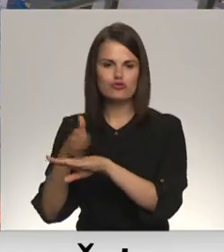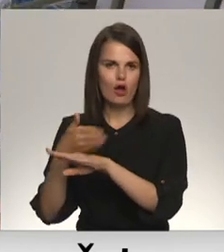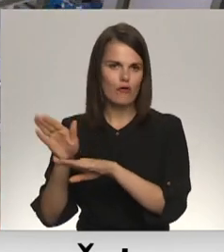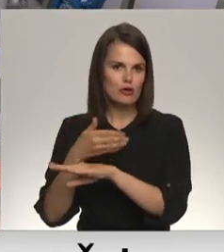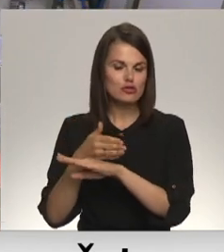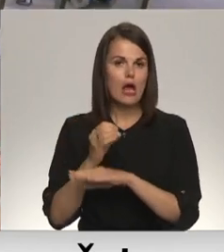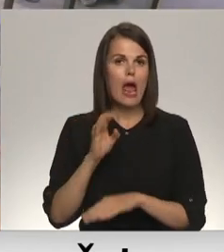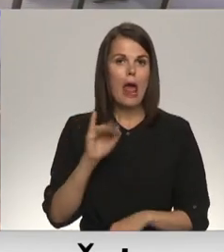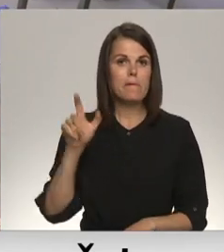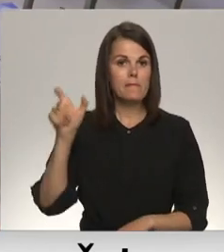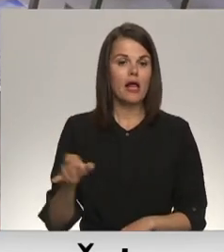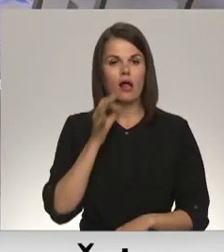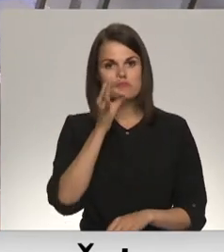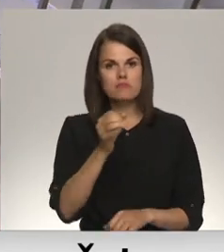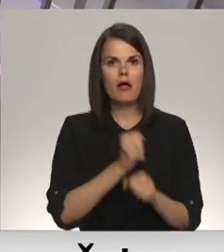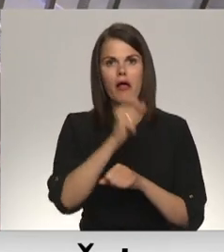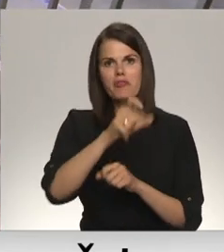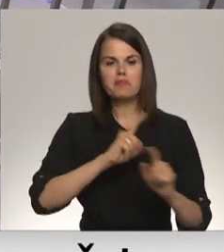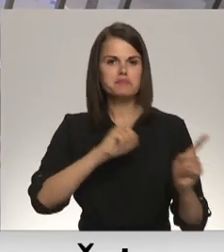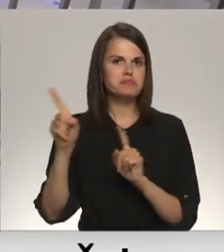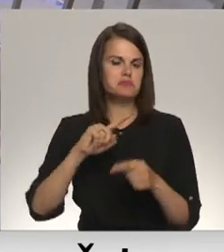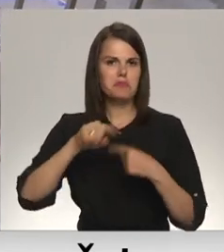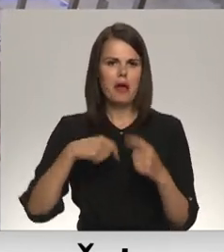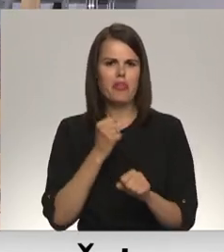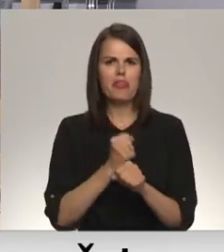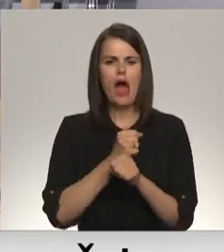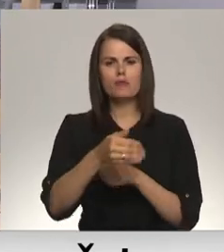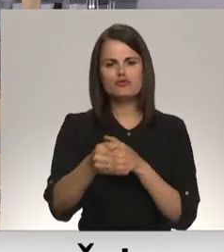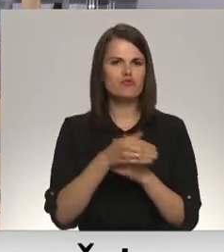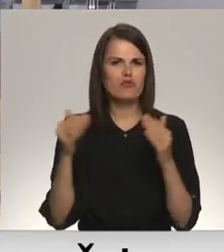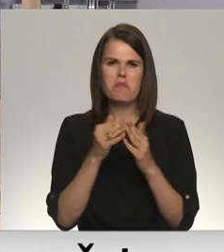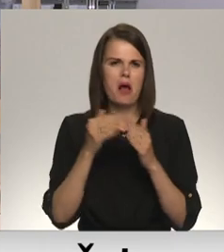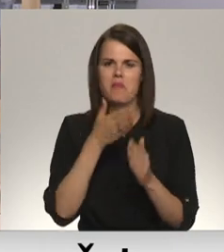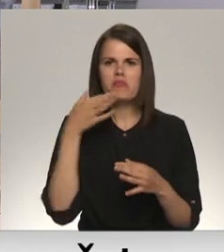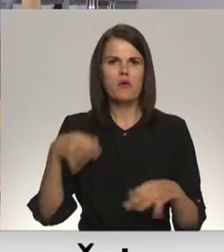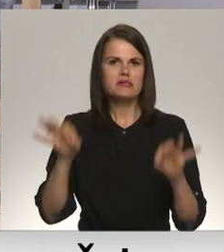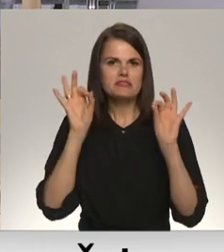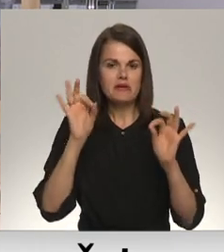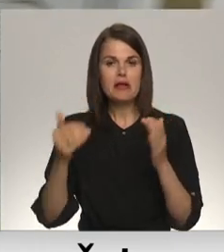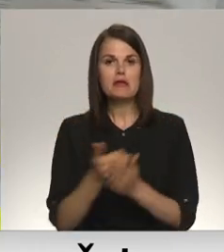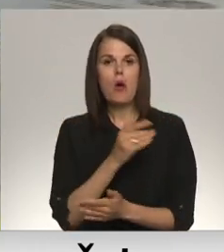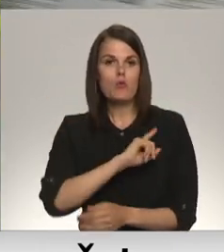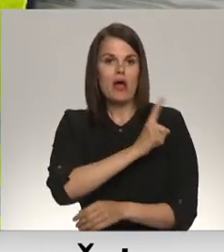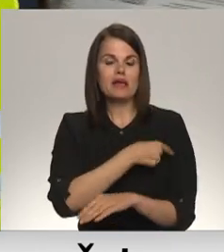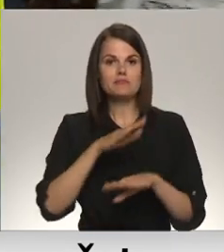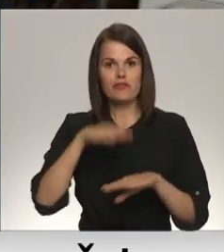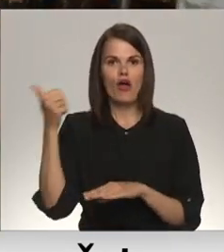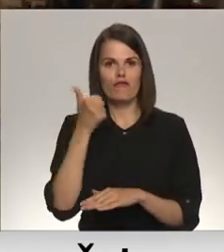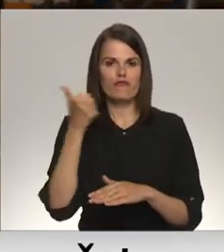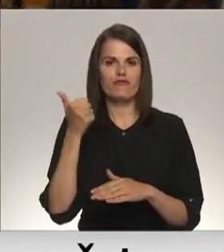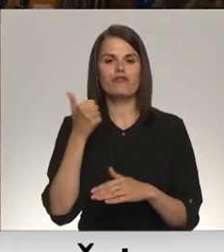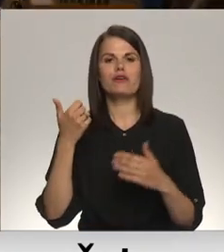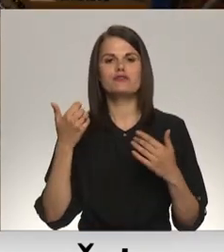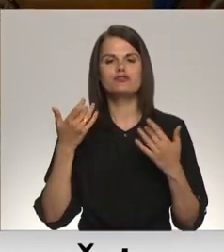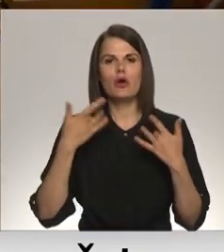Emīls uzsver, ka darbinieku mobilitāte mainās un darbs maksimāli tūl mājām vairs nav izšķirošs. Jauno iespēju dēļ viņš aizgāja no darba